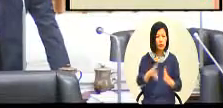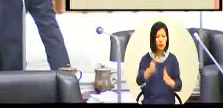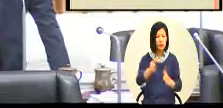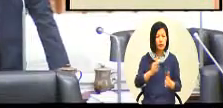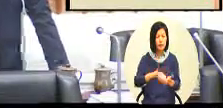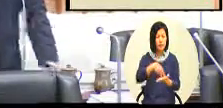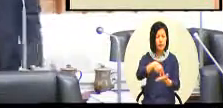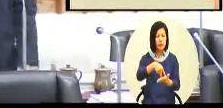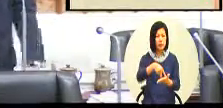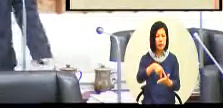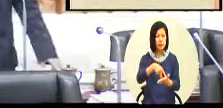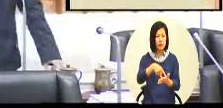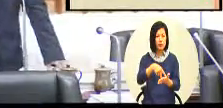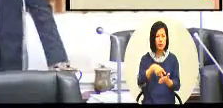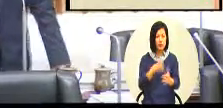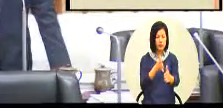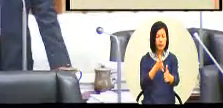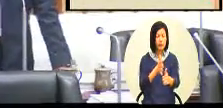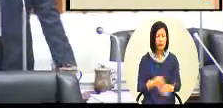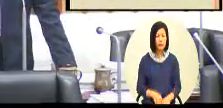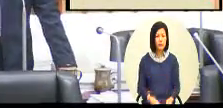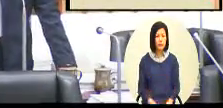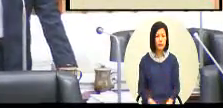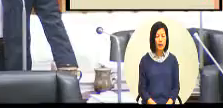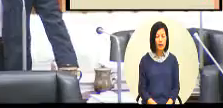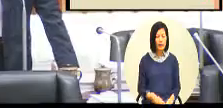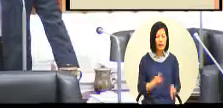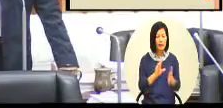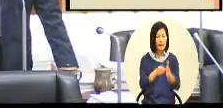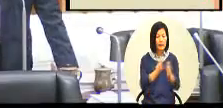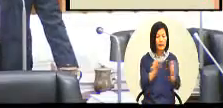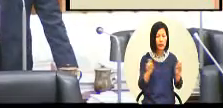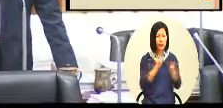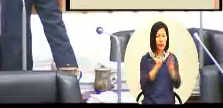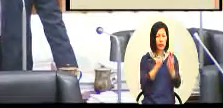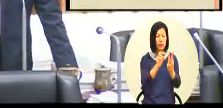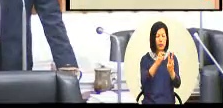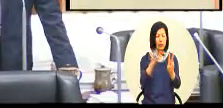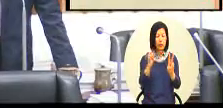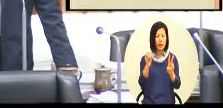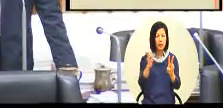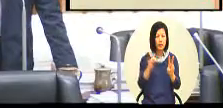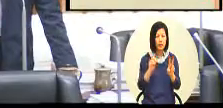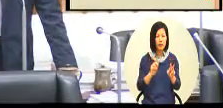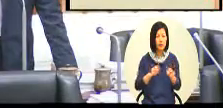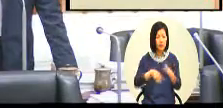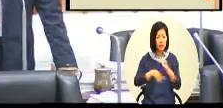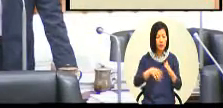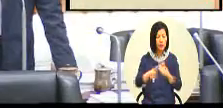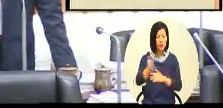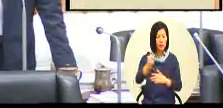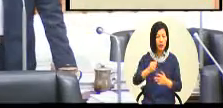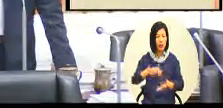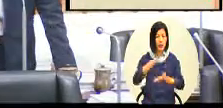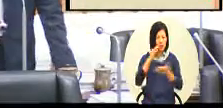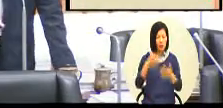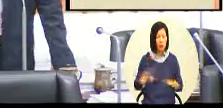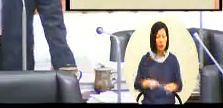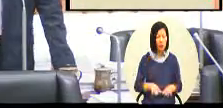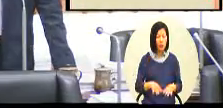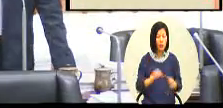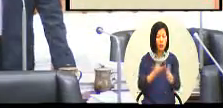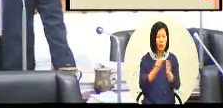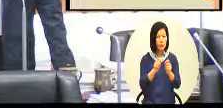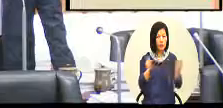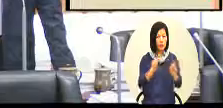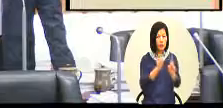财政局局长，这个长照2.0我们林权这个院长提到长照2.0